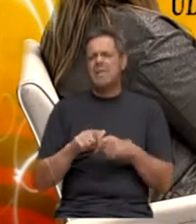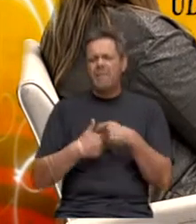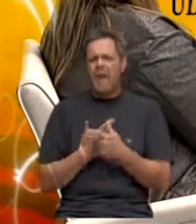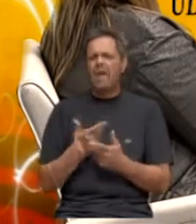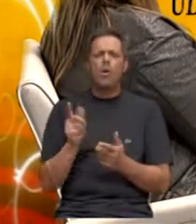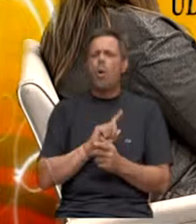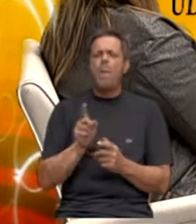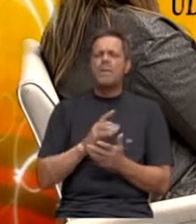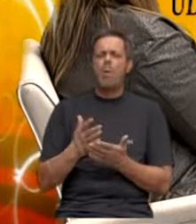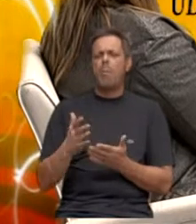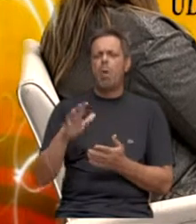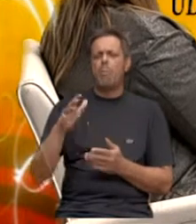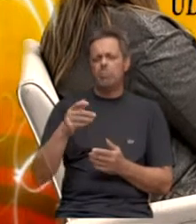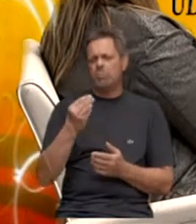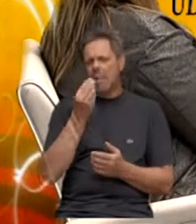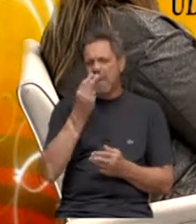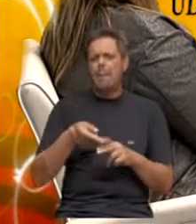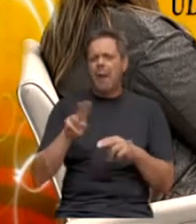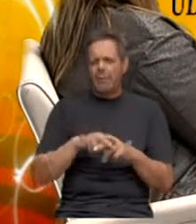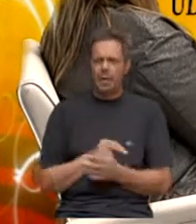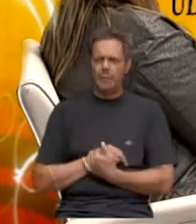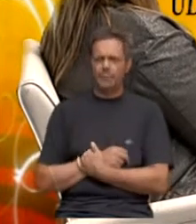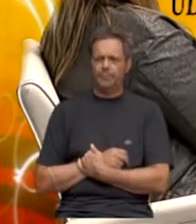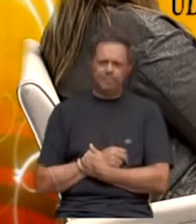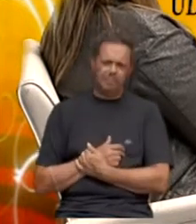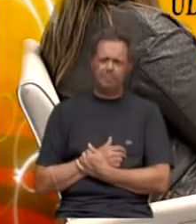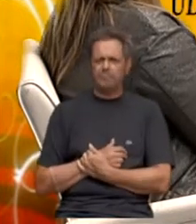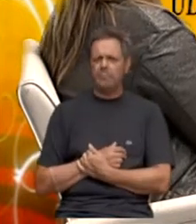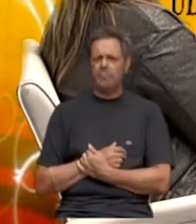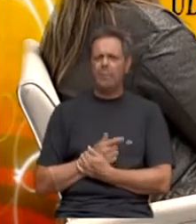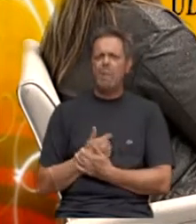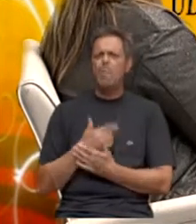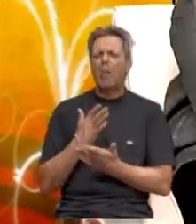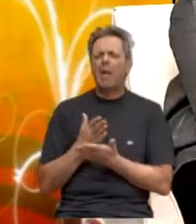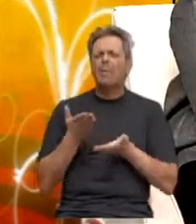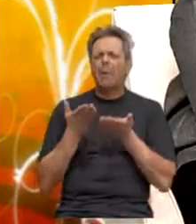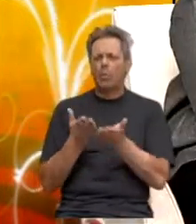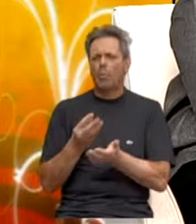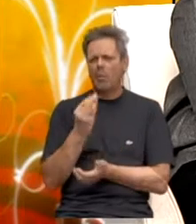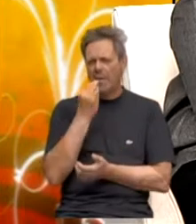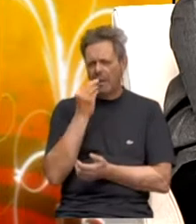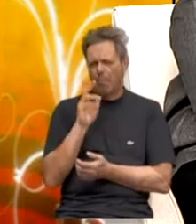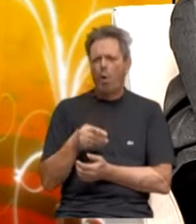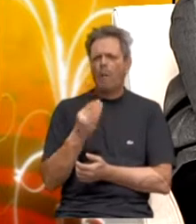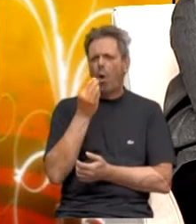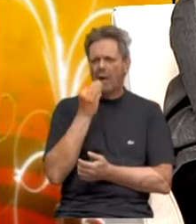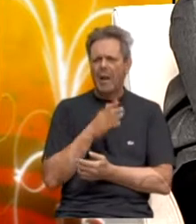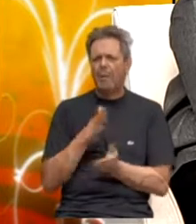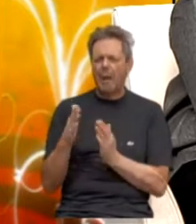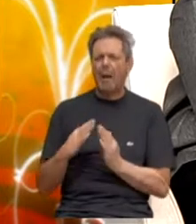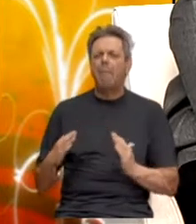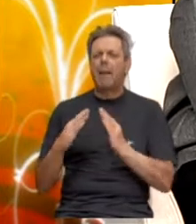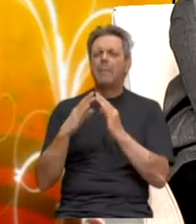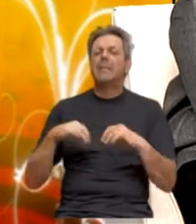a uzimamo kao Hrvati začini, sol i dakle, mi uvijek preporučamo da se moramo hraniti prema piramidi